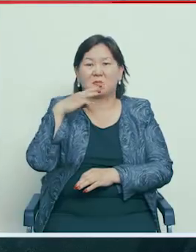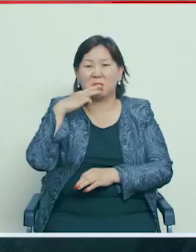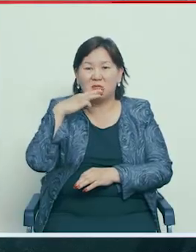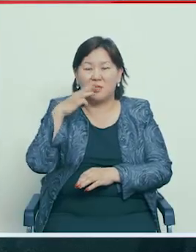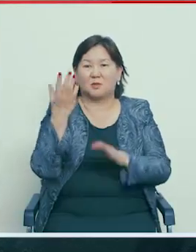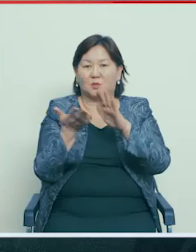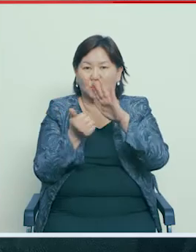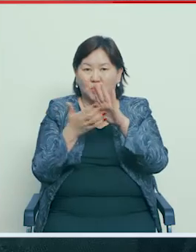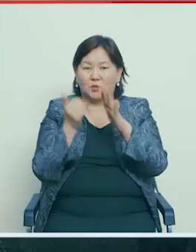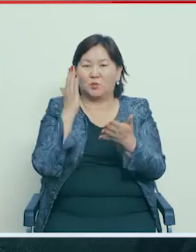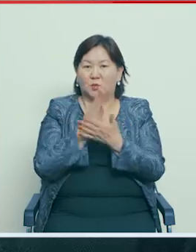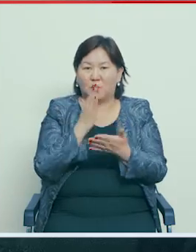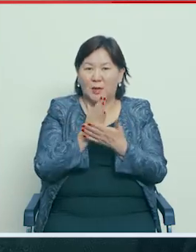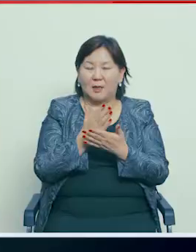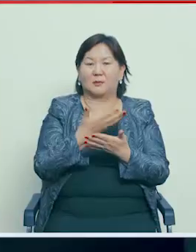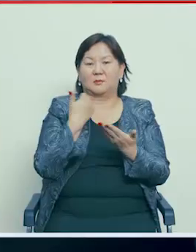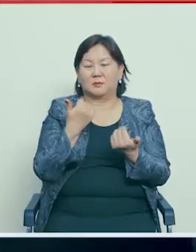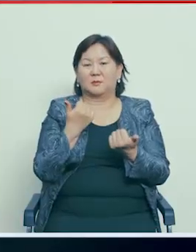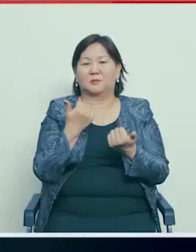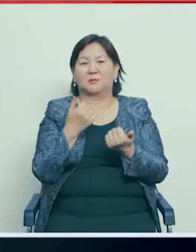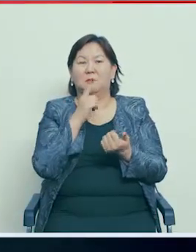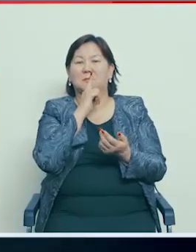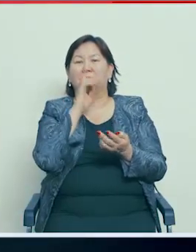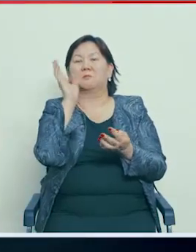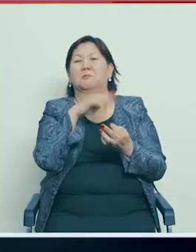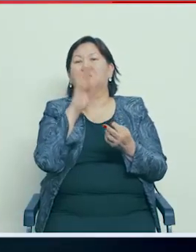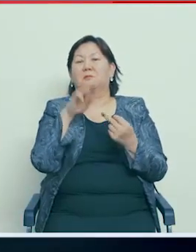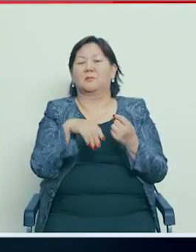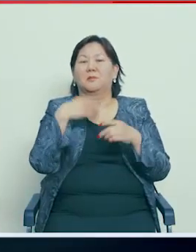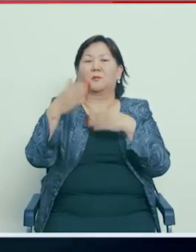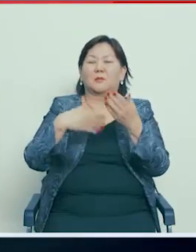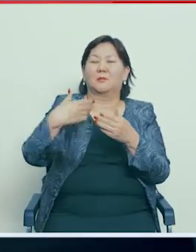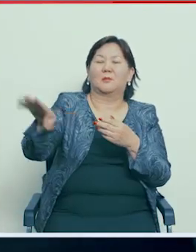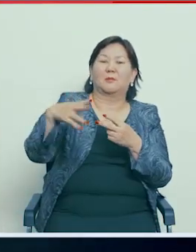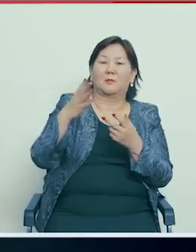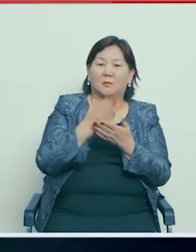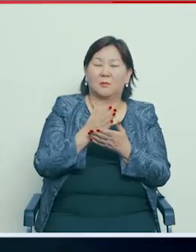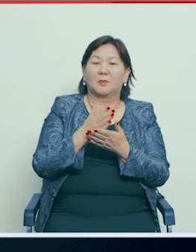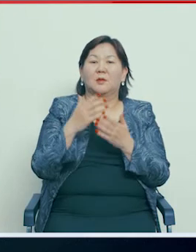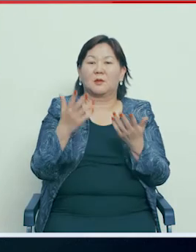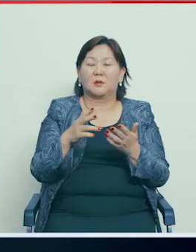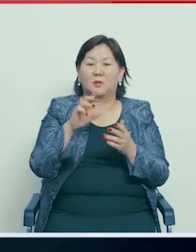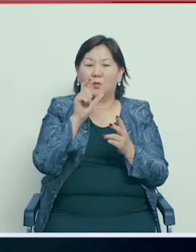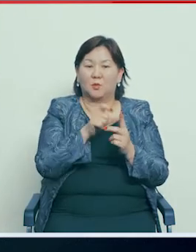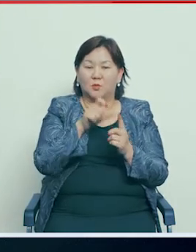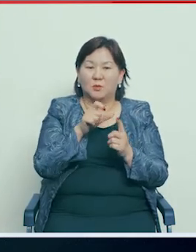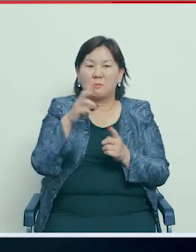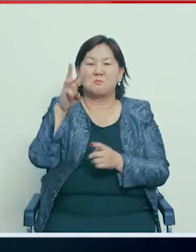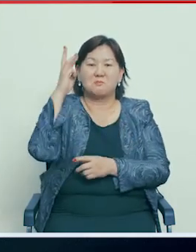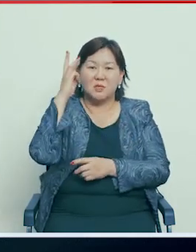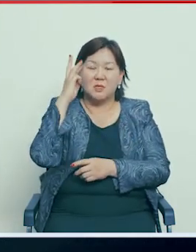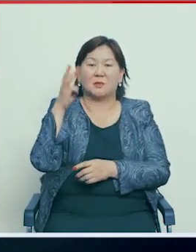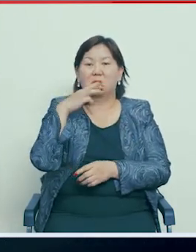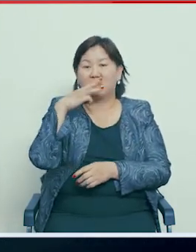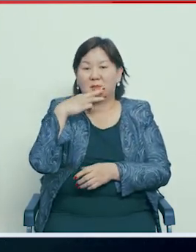биднэрлөө нэг бол хид бөөцөлж, нэг бол хид нөгөө аяг шаазан шигтэй ингээд хөрвөл хагарчих гээд байгаа юм шиг. Тэгэхээр энэ хүмүүсийн талаар мэдлэг мэдээллийг